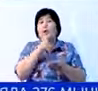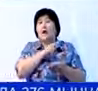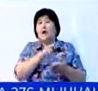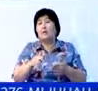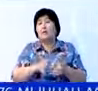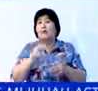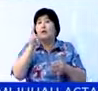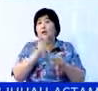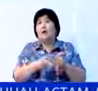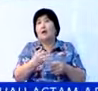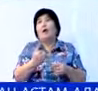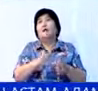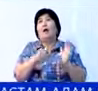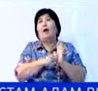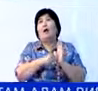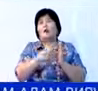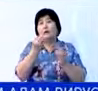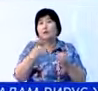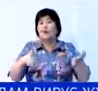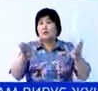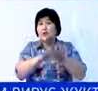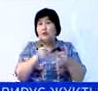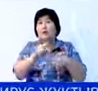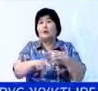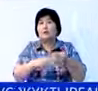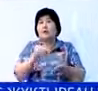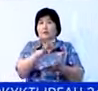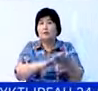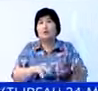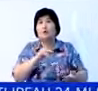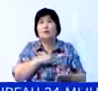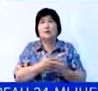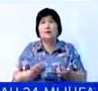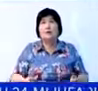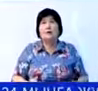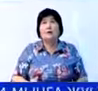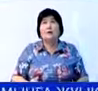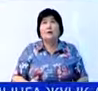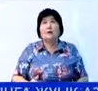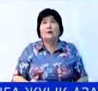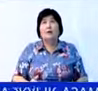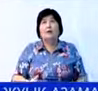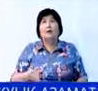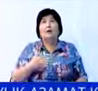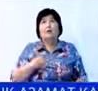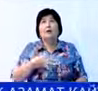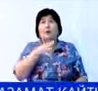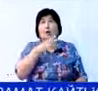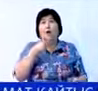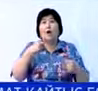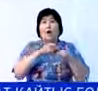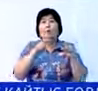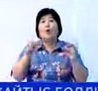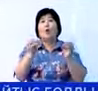шектеуін қарамастан алтыдан кейінгі жабылу керек, соған қарамастан сіз жұмыс жасап жатырсыз. Мен просто сұрайын деймін, уақытын біз магазиндер 10-ға шейін